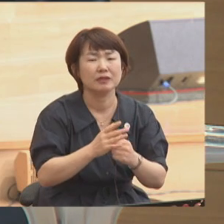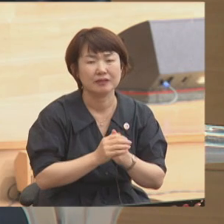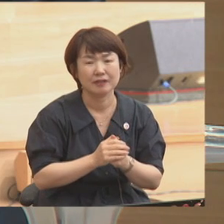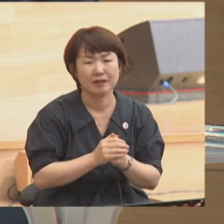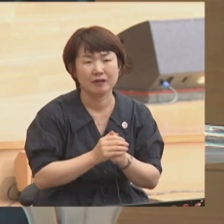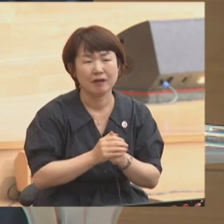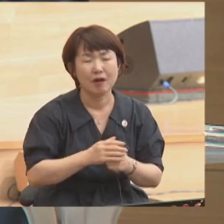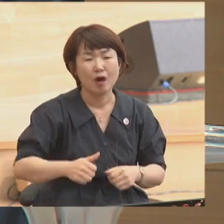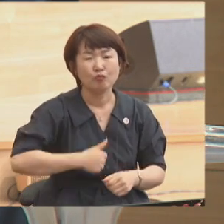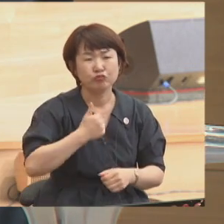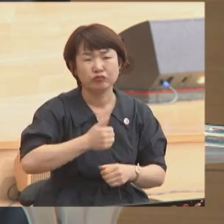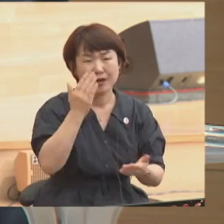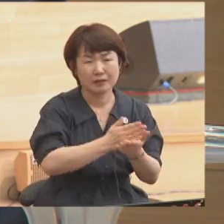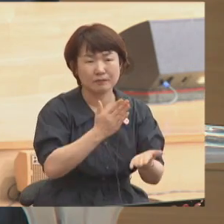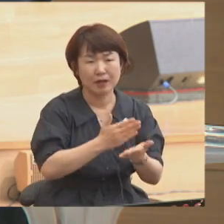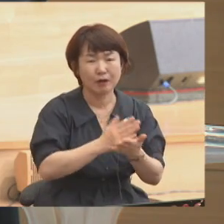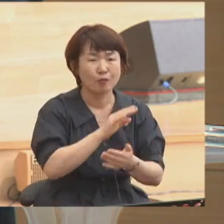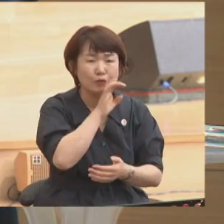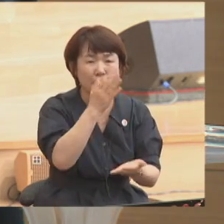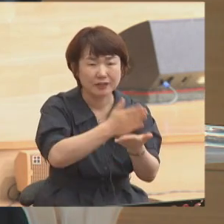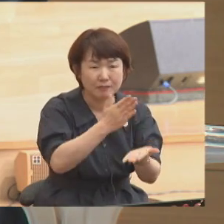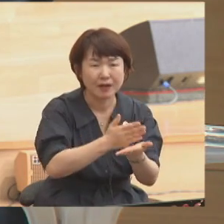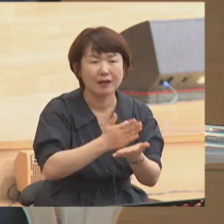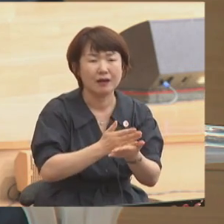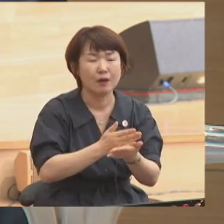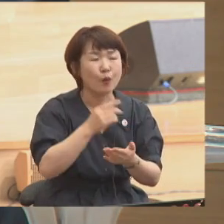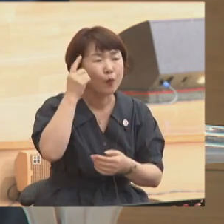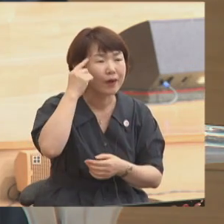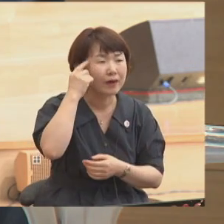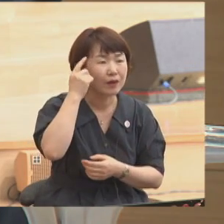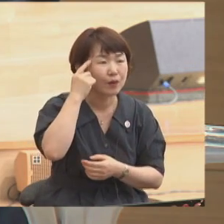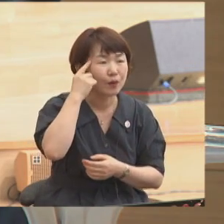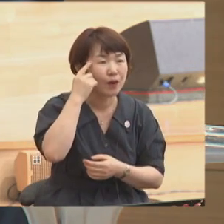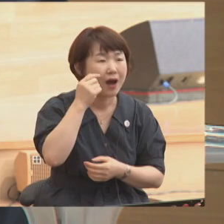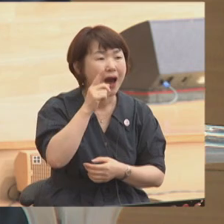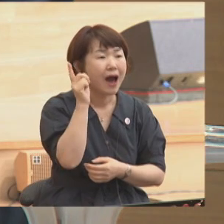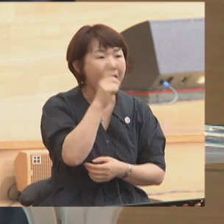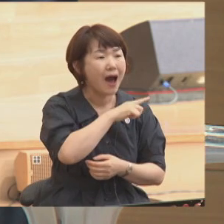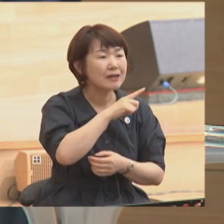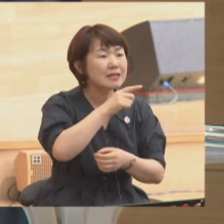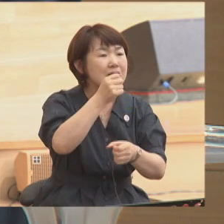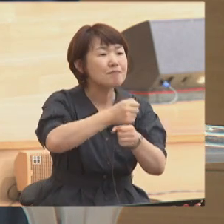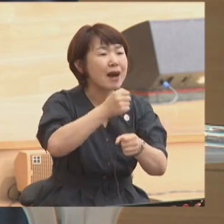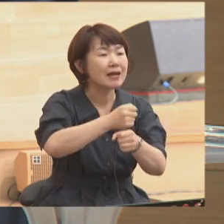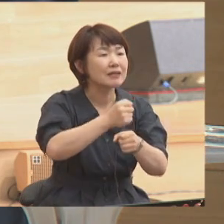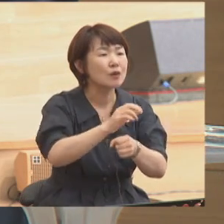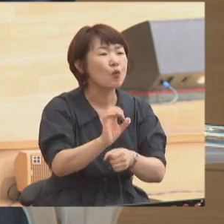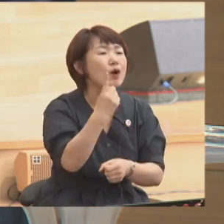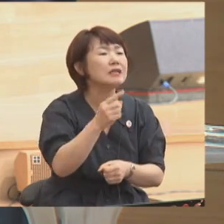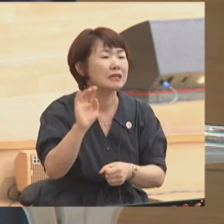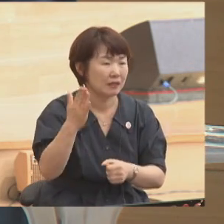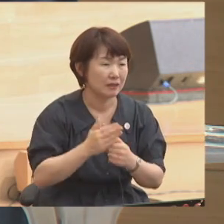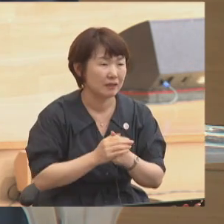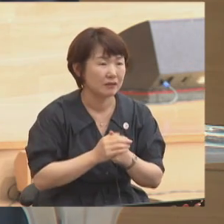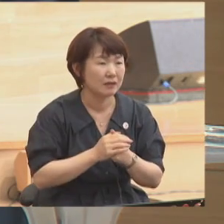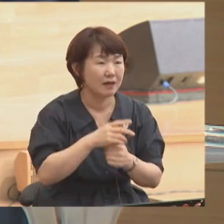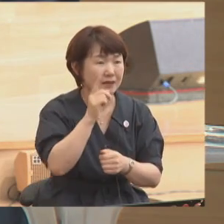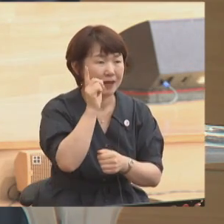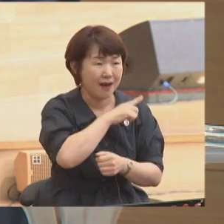말합니다. 노를 버리라고 말하고 불평하지 말라고 말합니다. 그런 이유가 뭐냐? 악을 만들 뿐이기 때문에 그렇다 말이야. 악을,